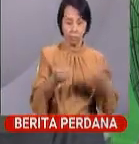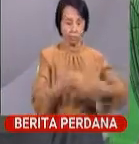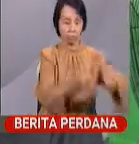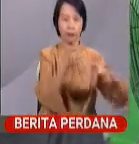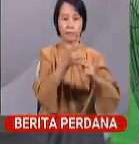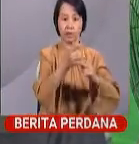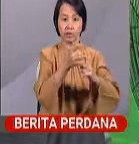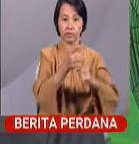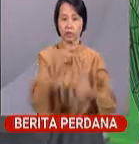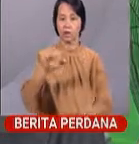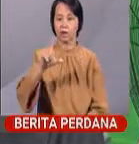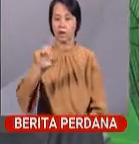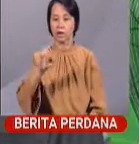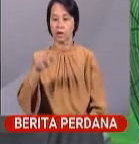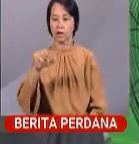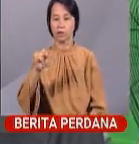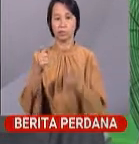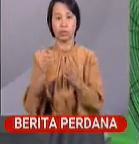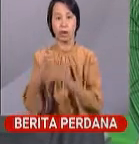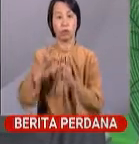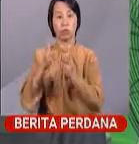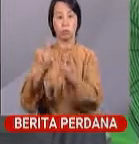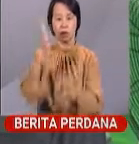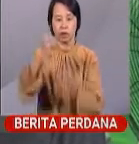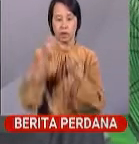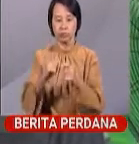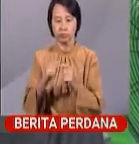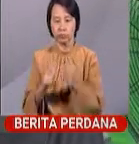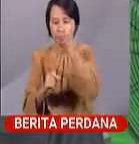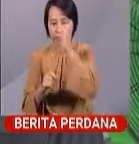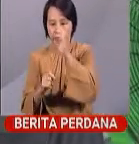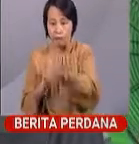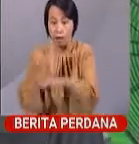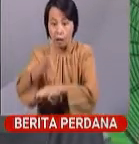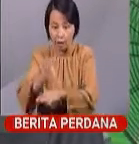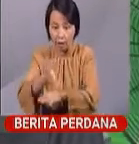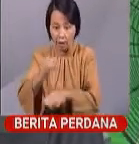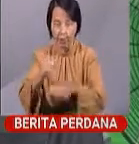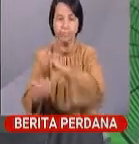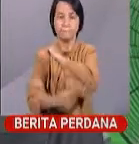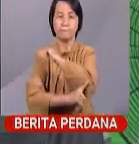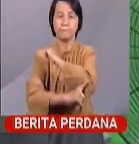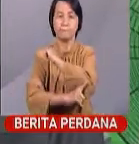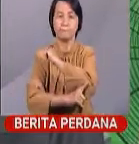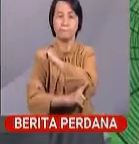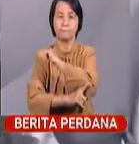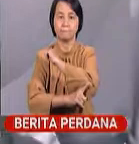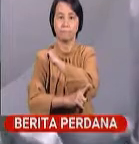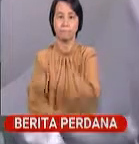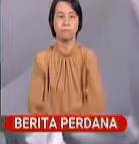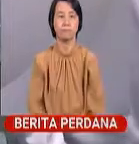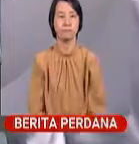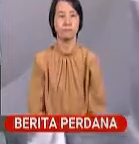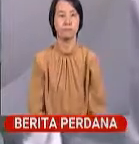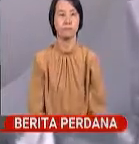di Lekas Highway, kita akan cuba mengesan mereka dan kita akan kenakan kenakan compound.